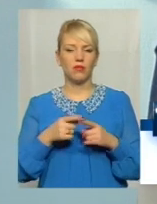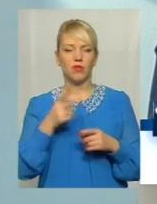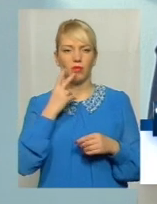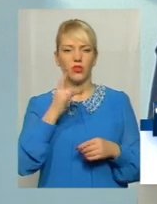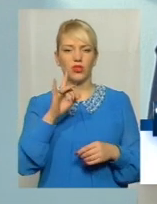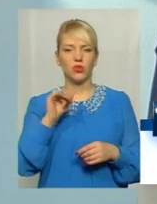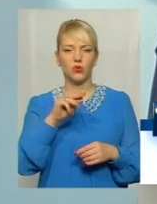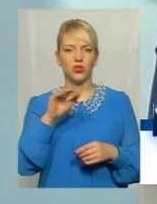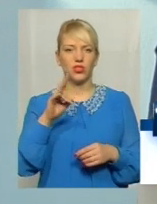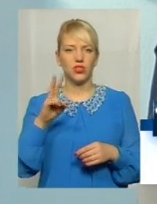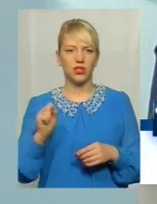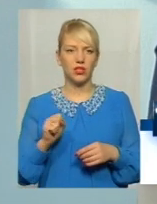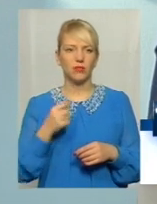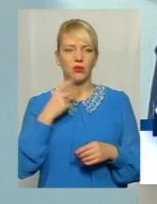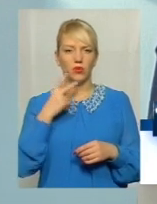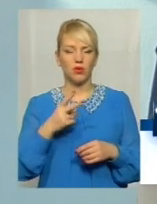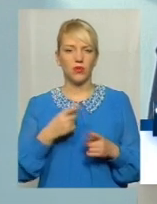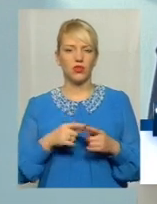відповідно, зреагували, додали